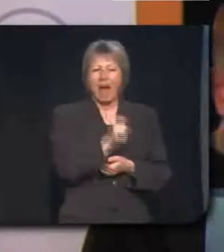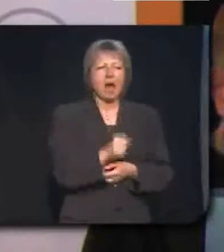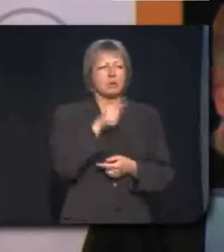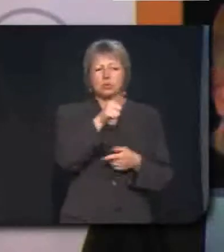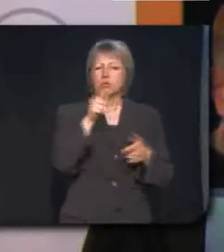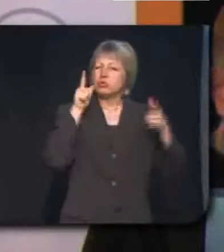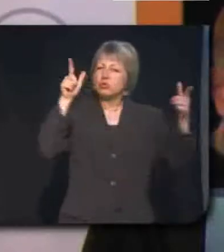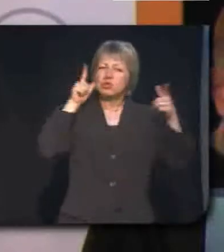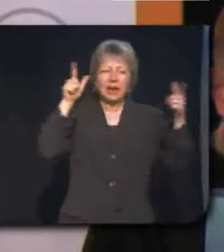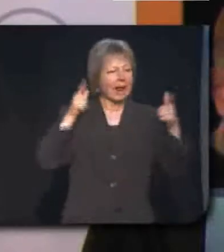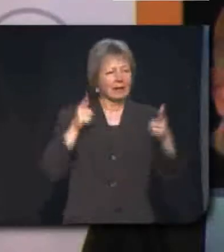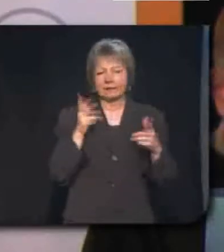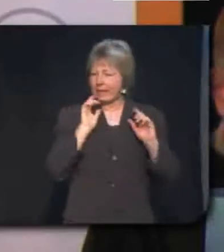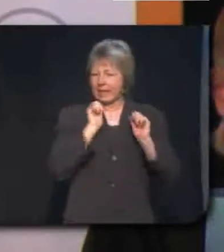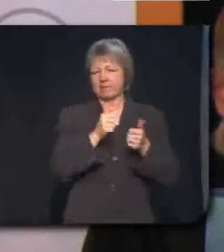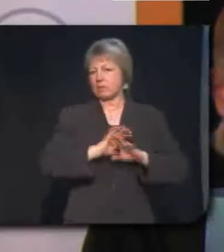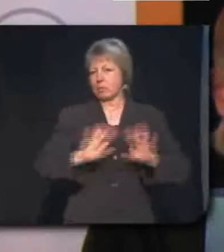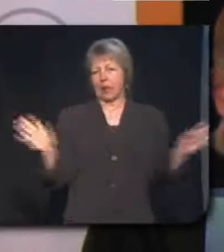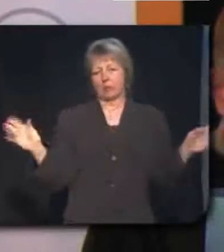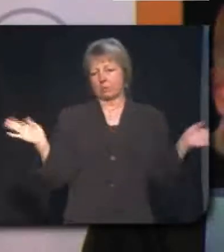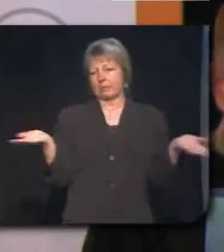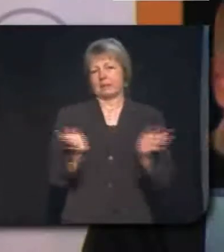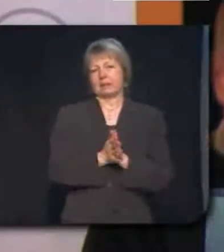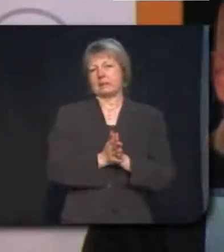laut brüllst wie du nur kannst